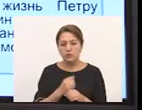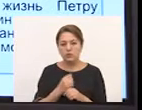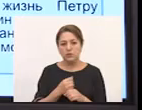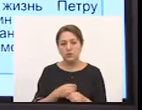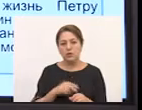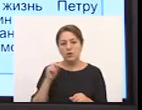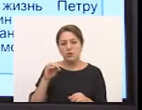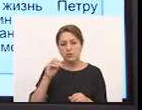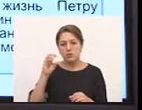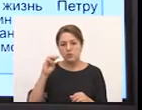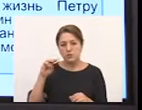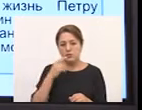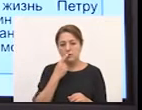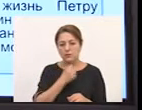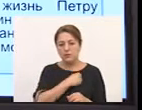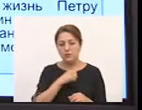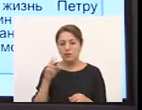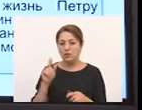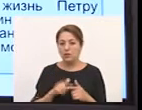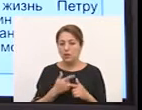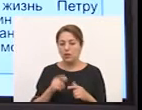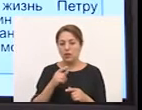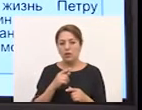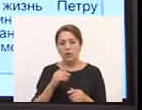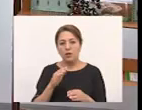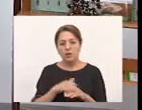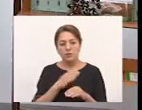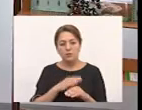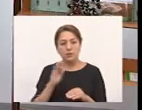офицера или доброта? Что победит?